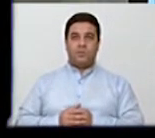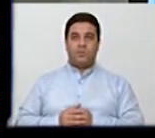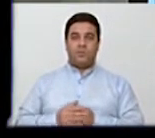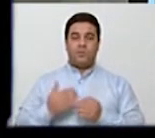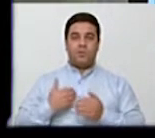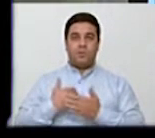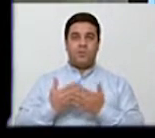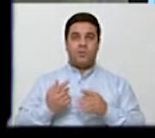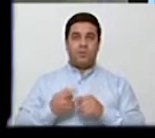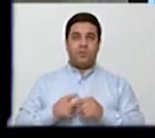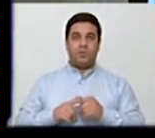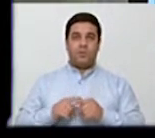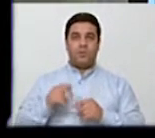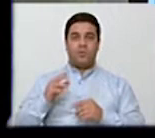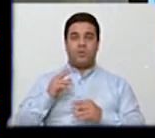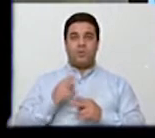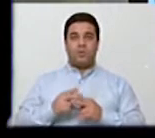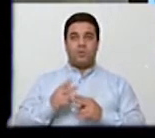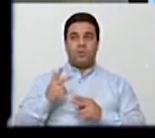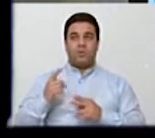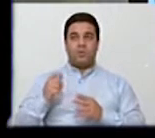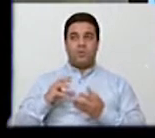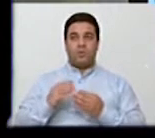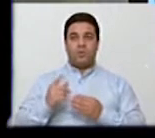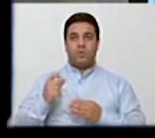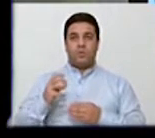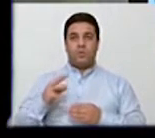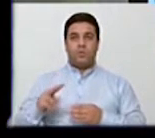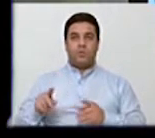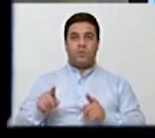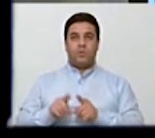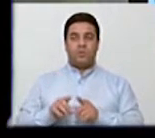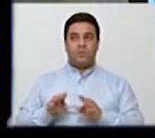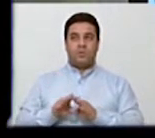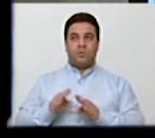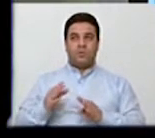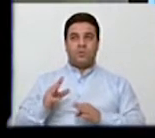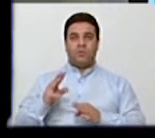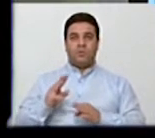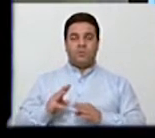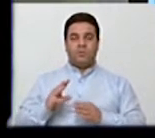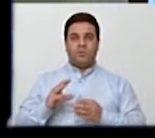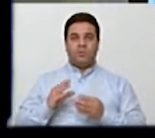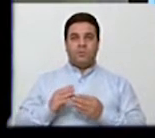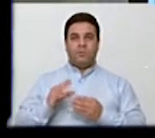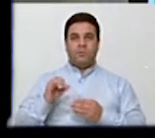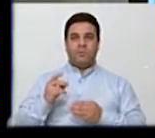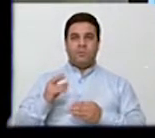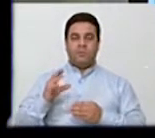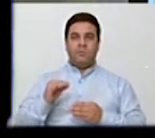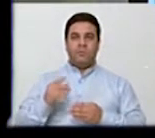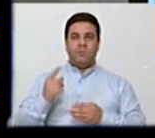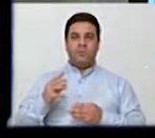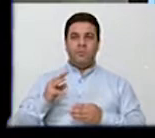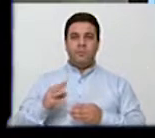Bizga bu yerda temir uch xloridning hajmi 100 ml'ga teng ekanligi, malyar konsentratsiyasi